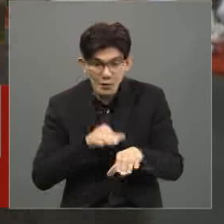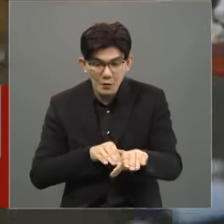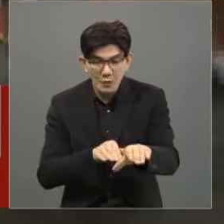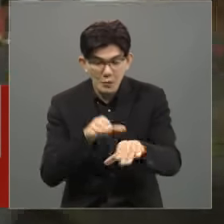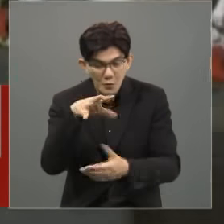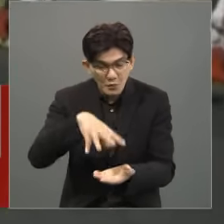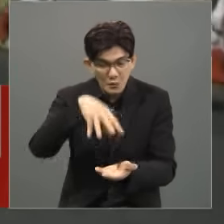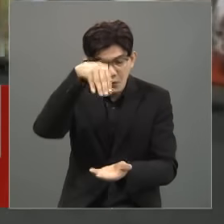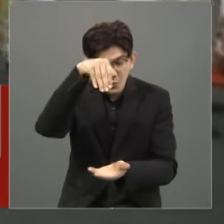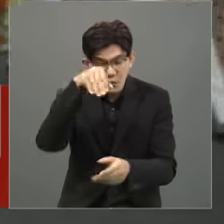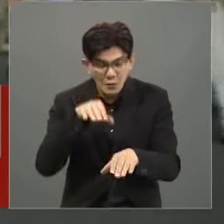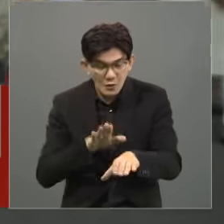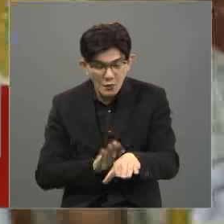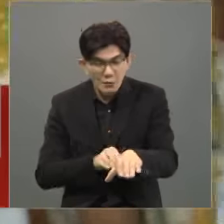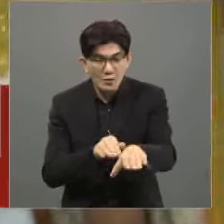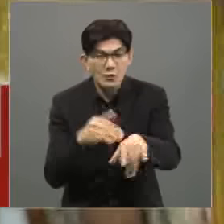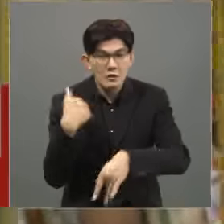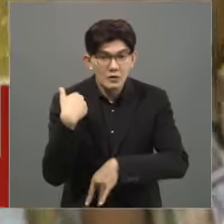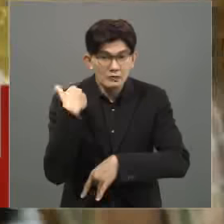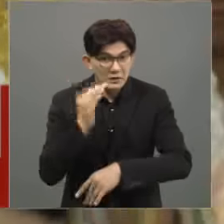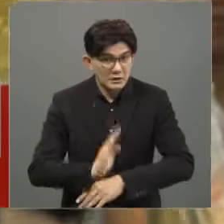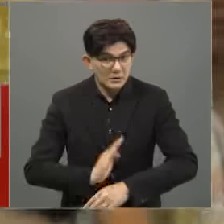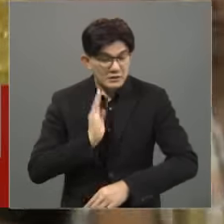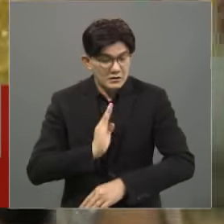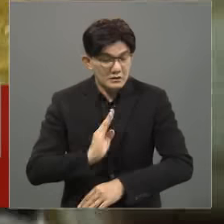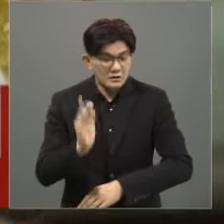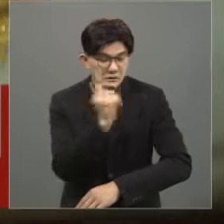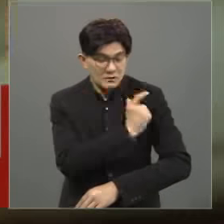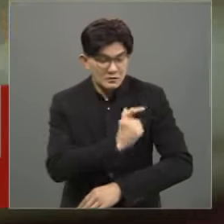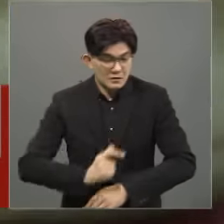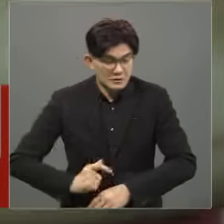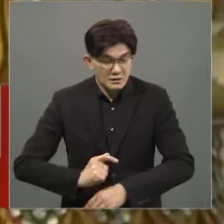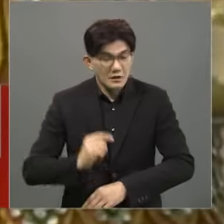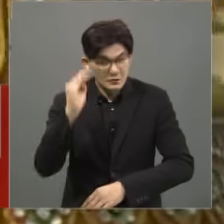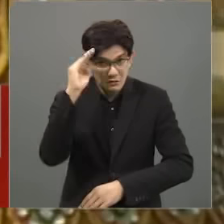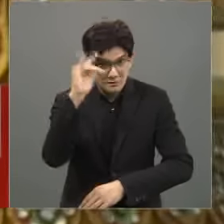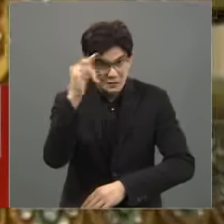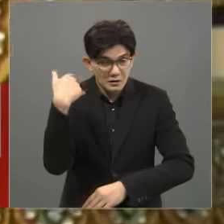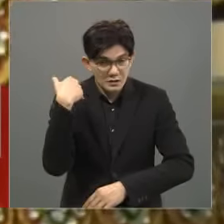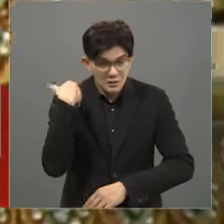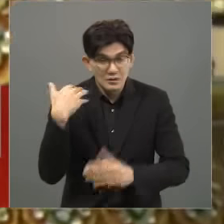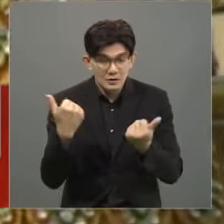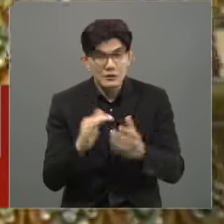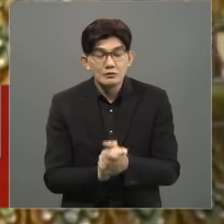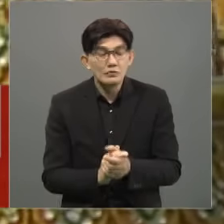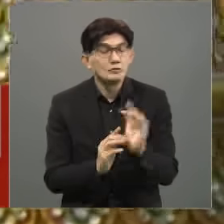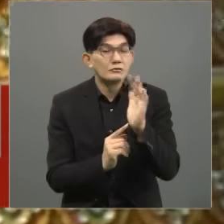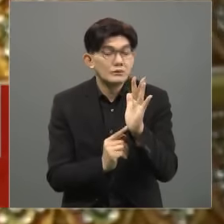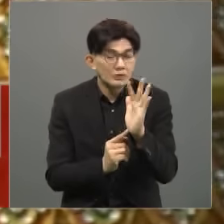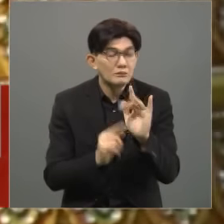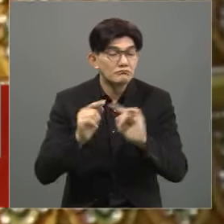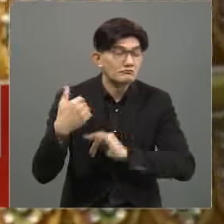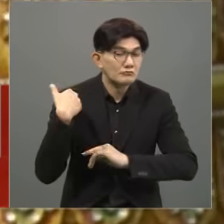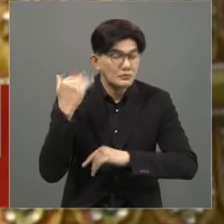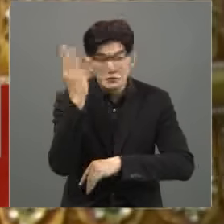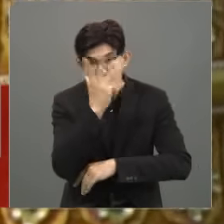ธาตุและพระอรหันตธาตุขบวนเฉลิมพระเกียรติพระบาทสมเด็จพระเจ้าอยู่หัวขบวนต้นเทียนพรรษาหุ่งเฮืองเมืองธรรมงามล้ำเทียนพรรษาขบวนง